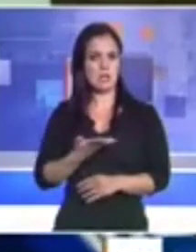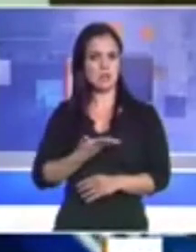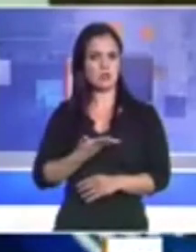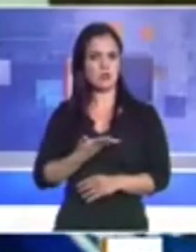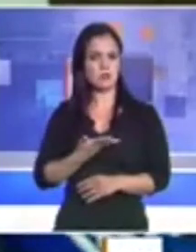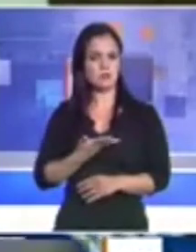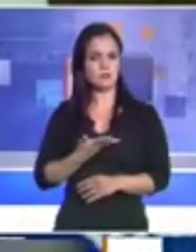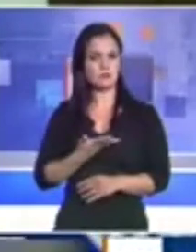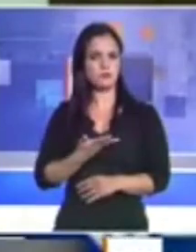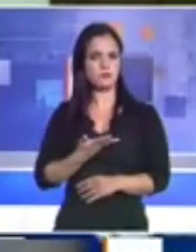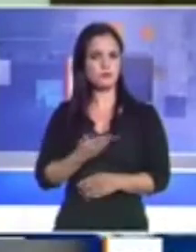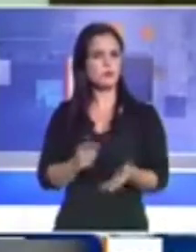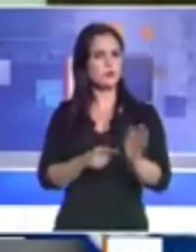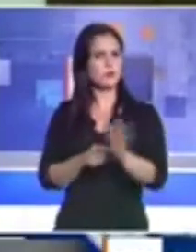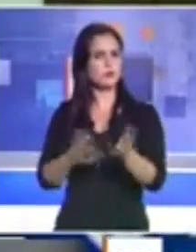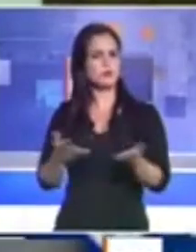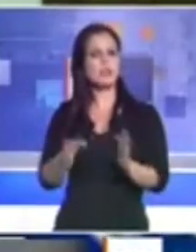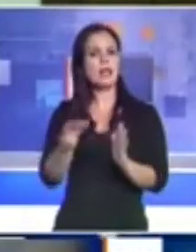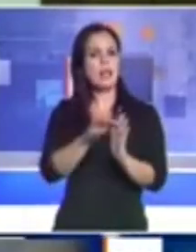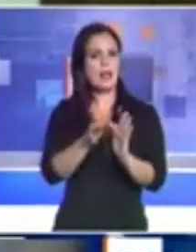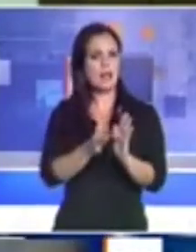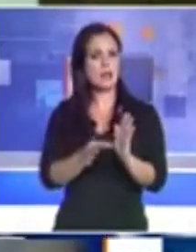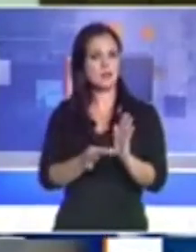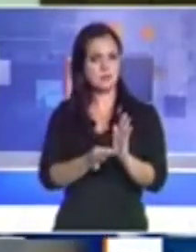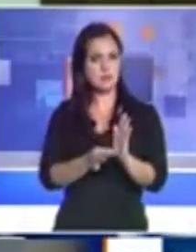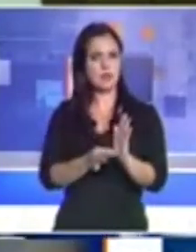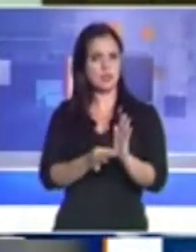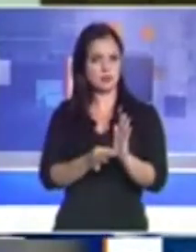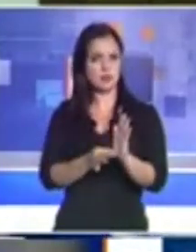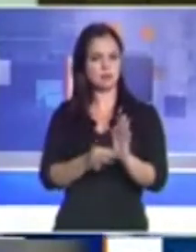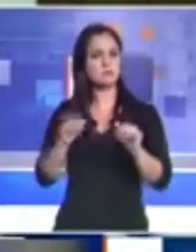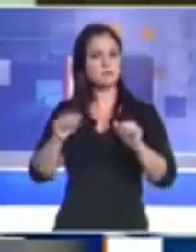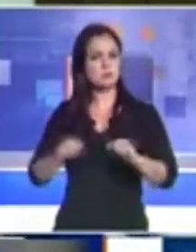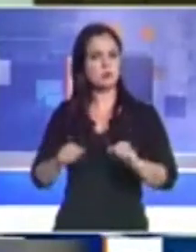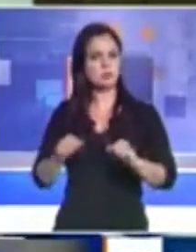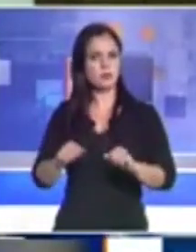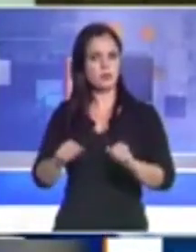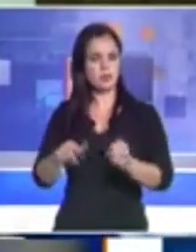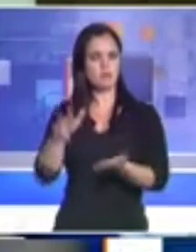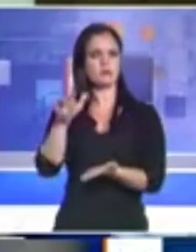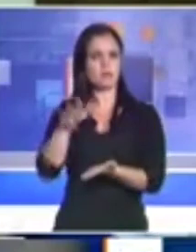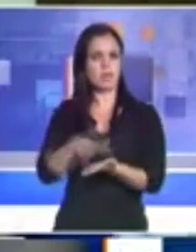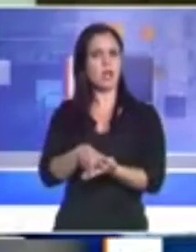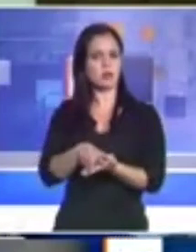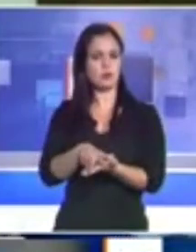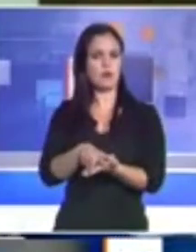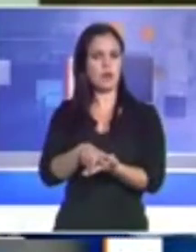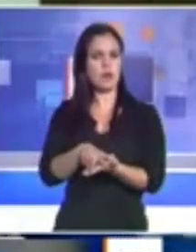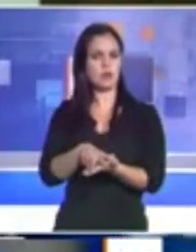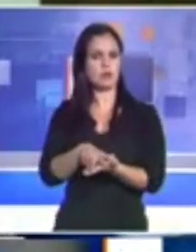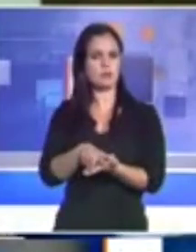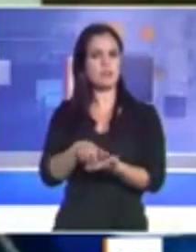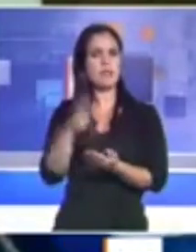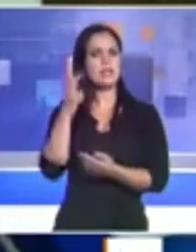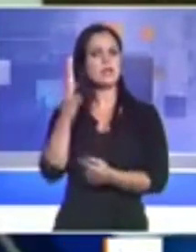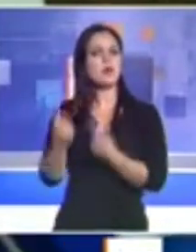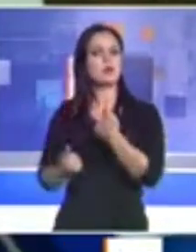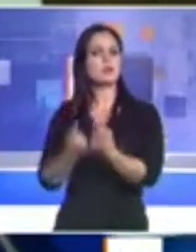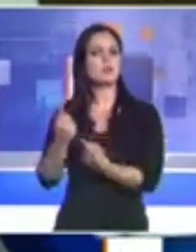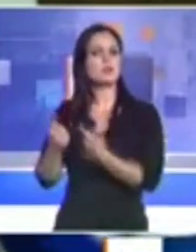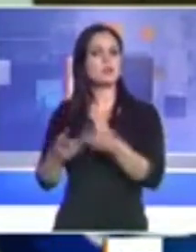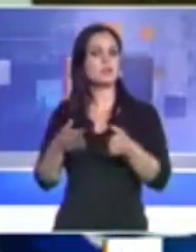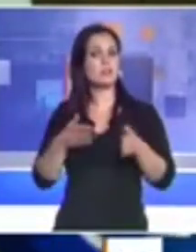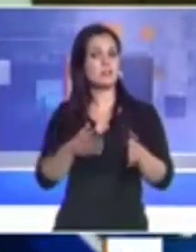ulteriori elementi che consentono di attualizzare il quadro della come dire Situazione delle strade